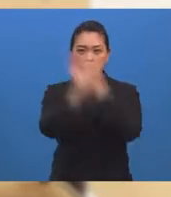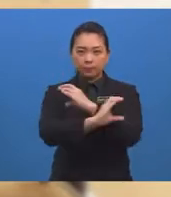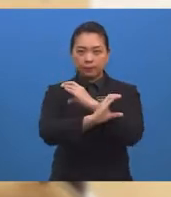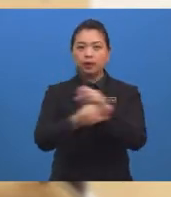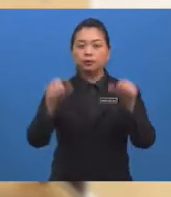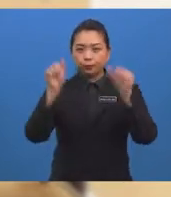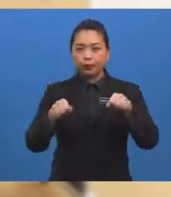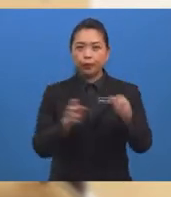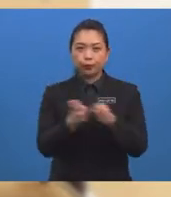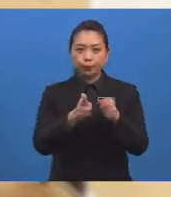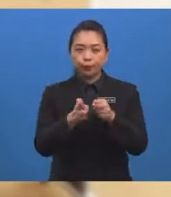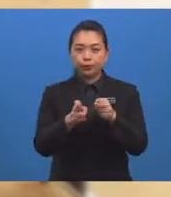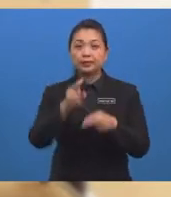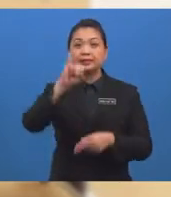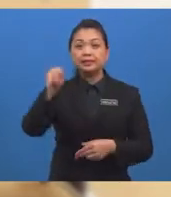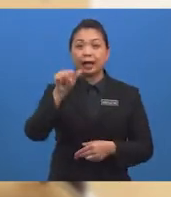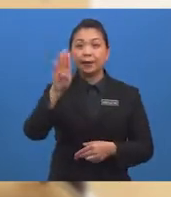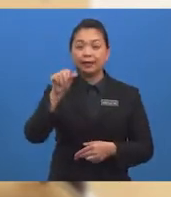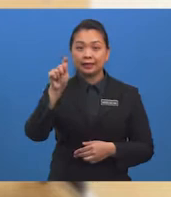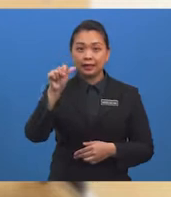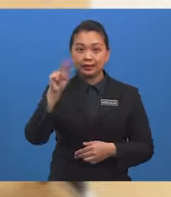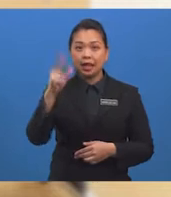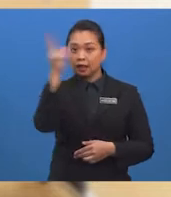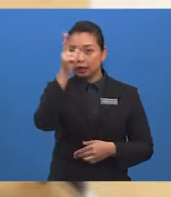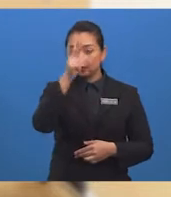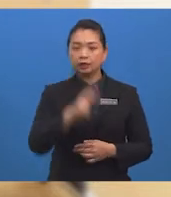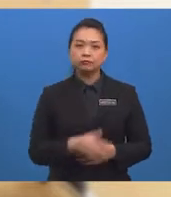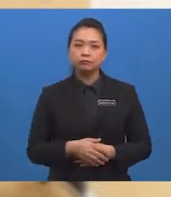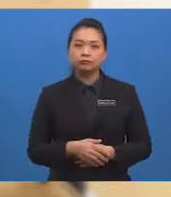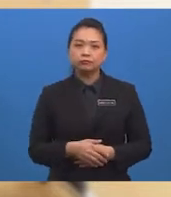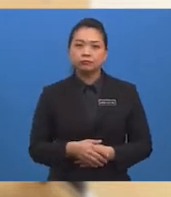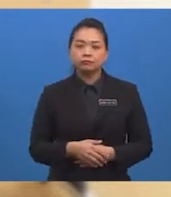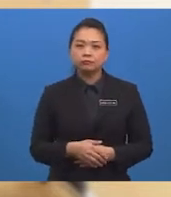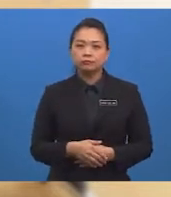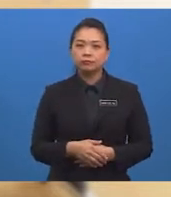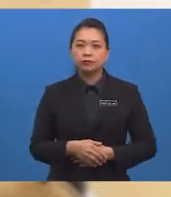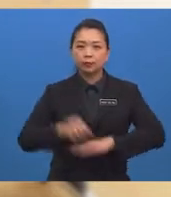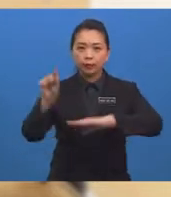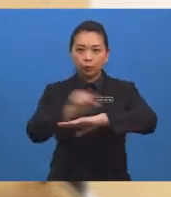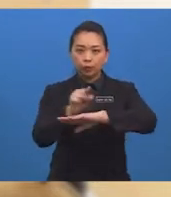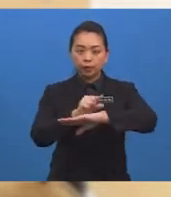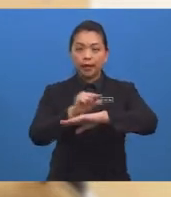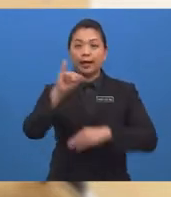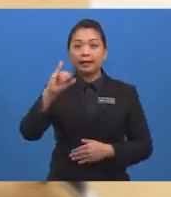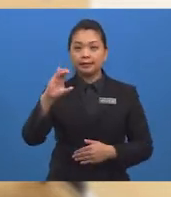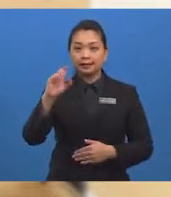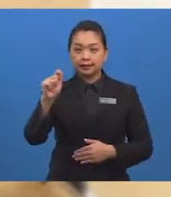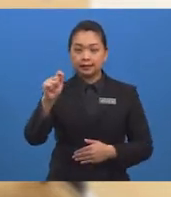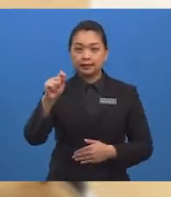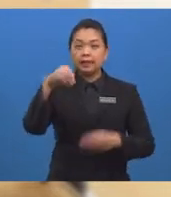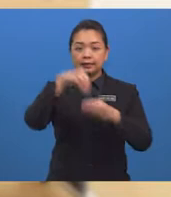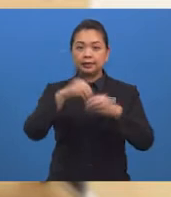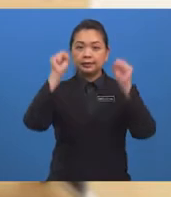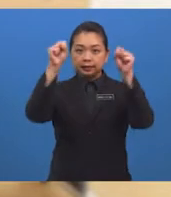keupayaan mengurus jabatan-jabatan kerajaan. Tegasnya di sini, penggunaan ICT dalam